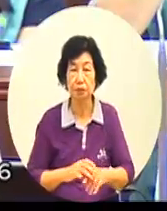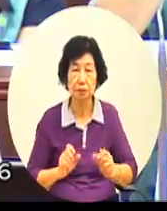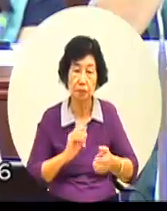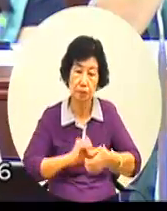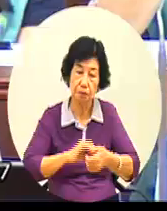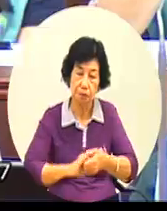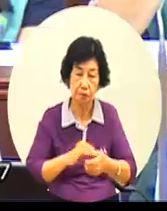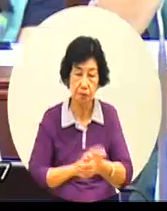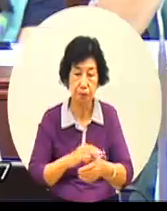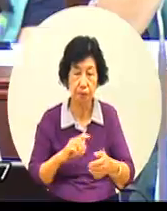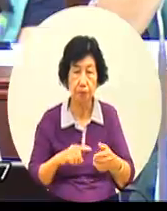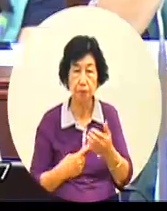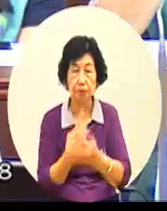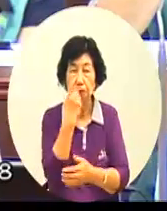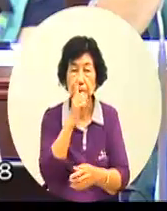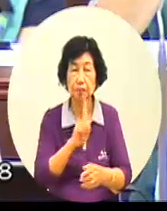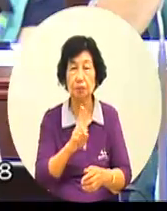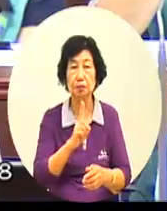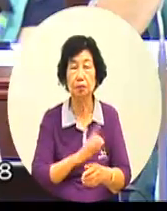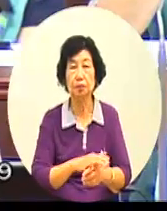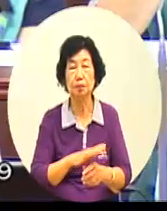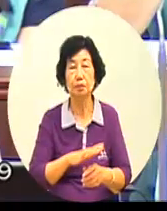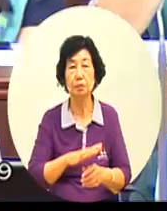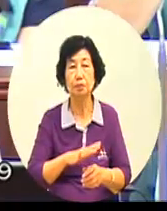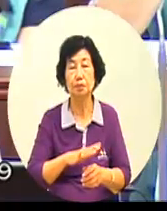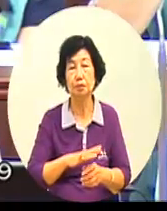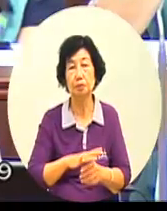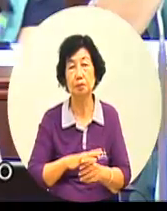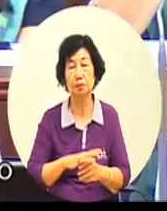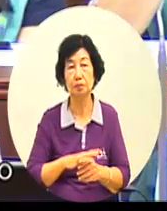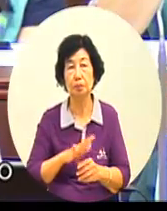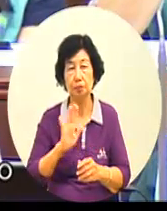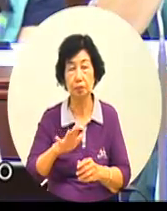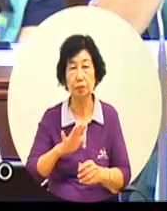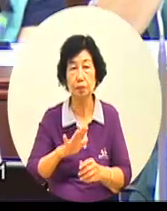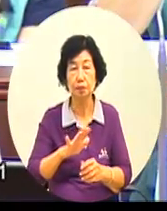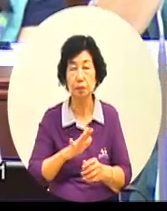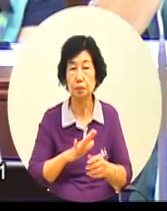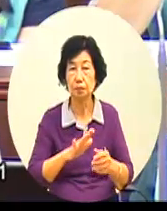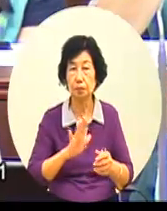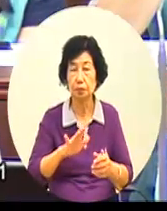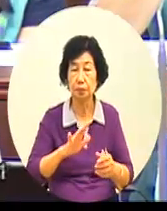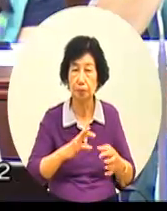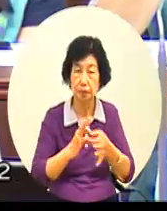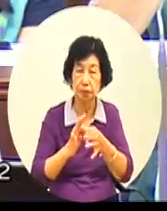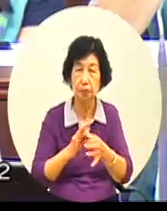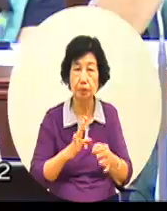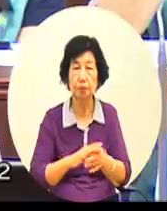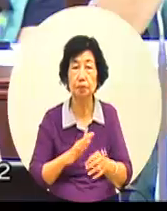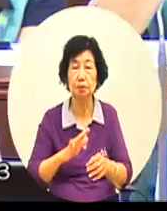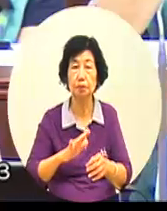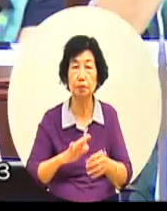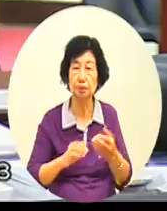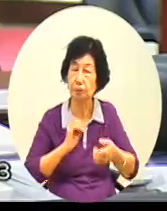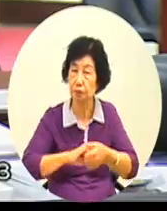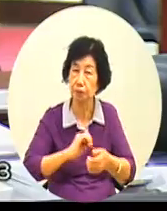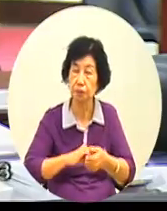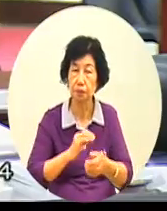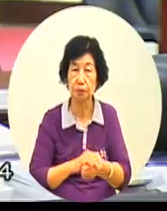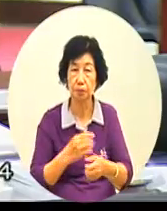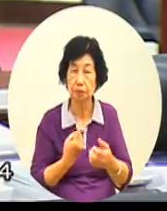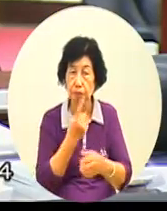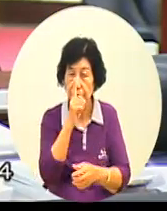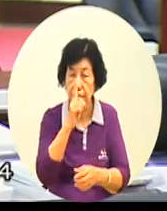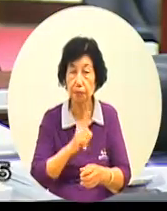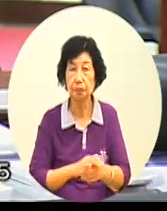个方案。所以我想这个部分也可以让我们相关的福利资源， 如果不是因为他是单身而去做的方案，